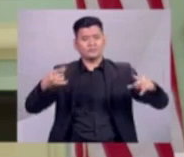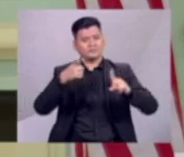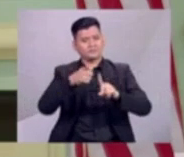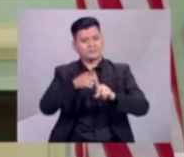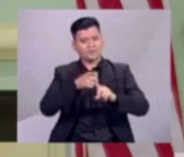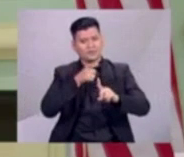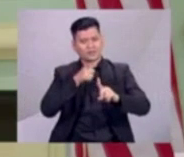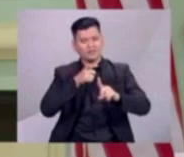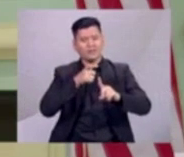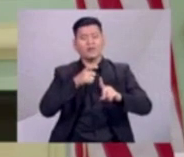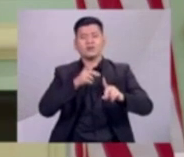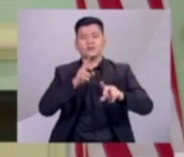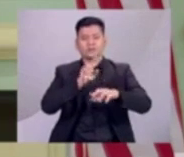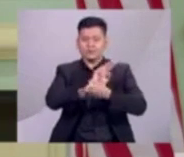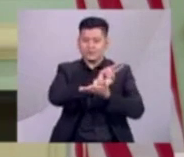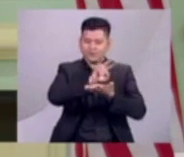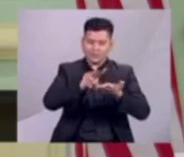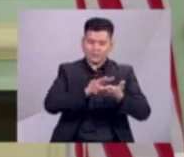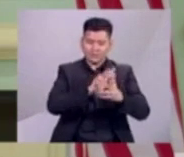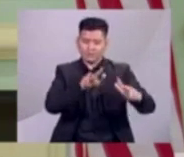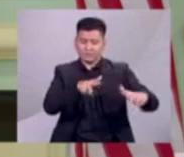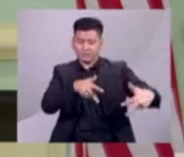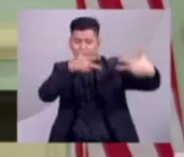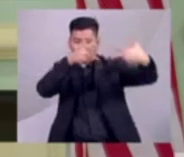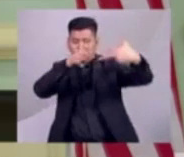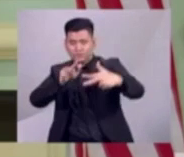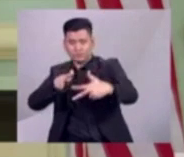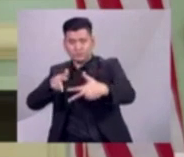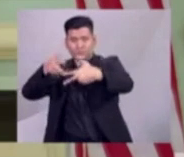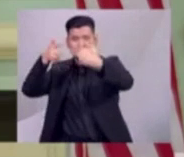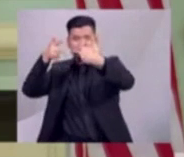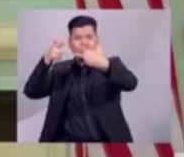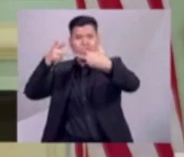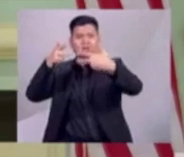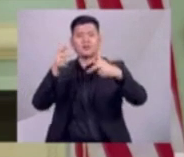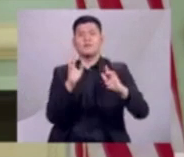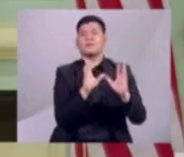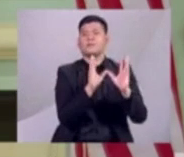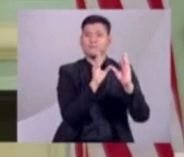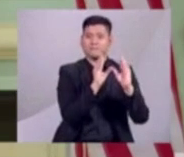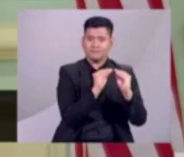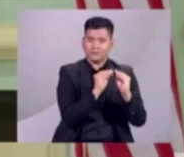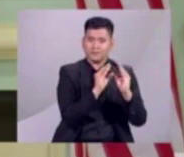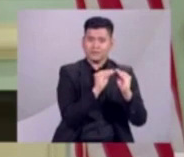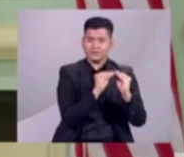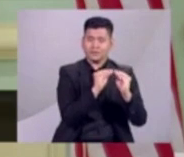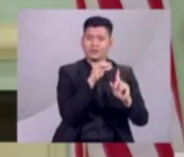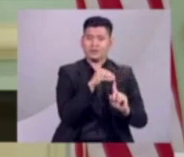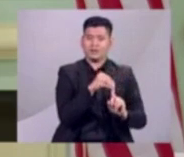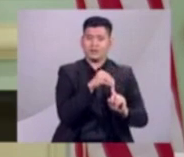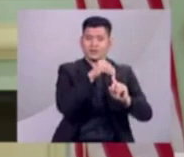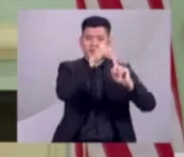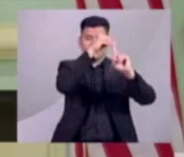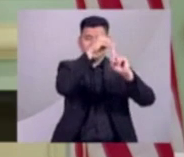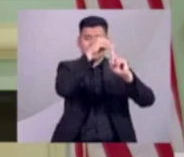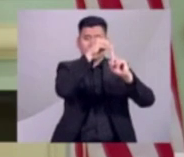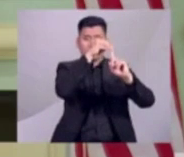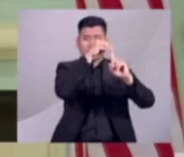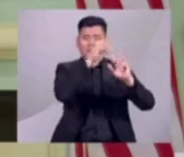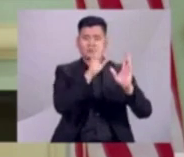video konferensi telekompresif dan sebagainya masyarakat khas yang bermusyawarah